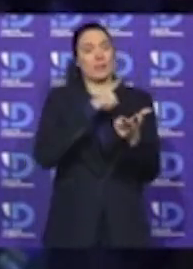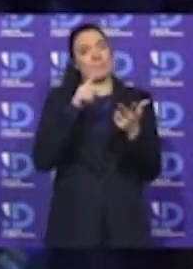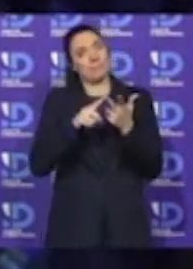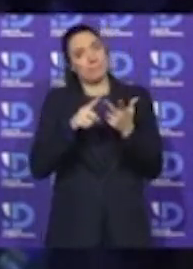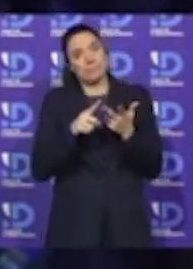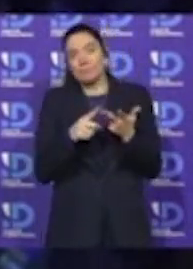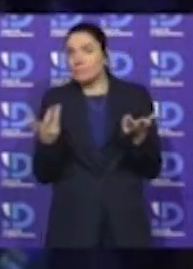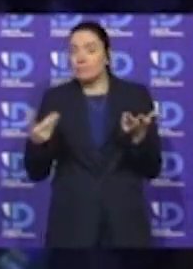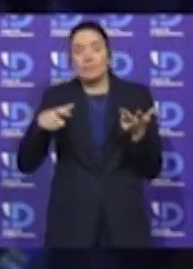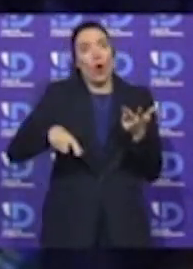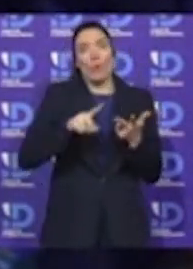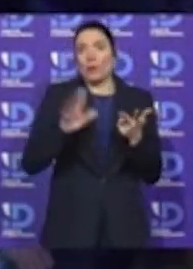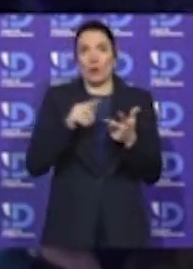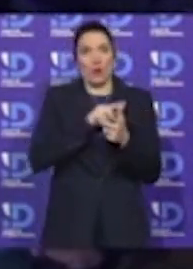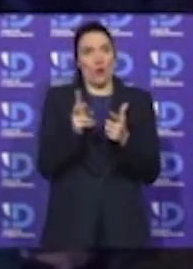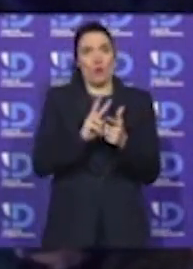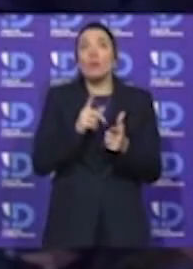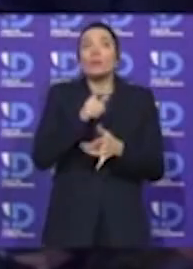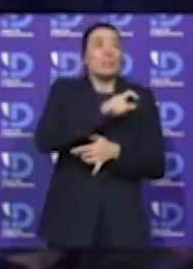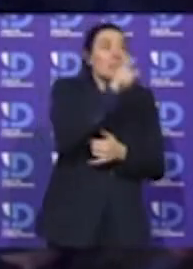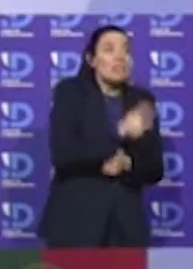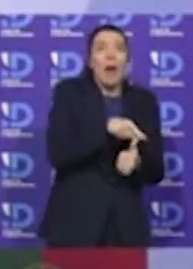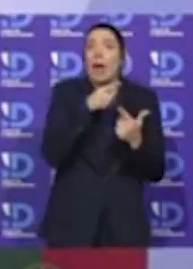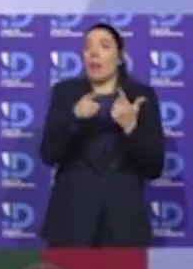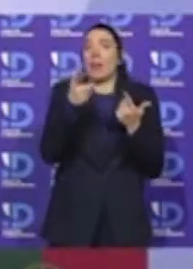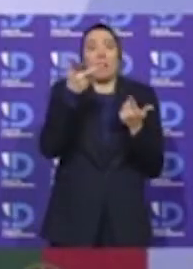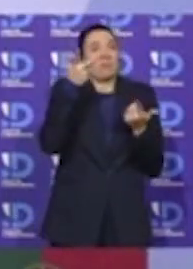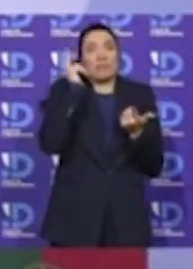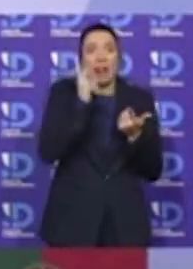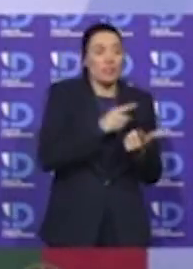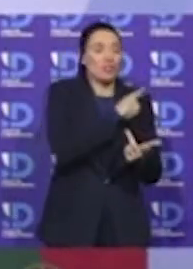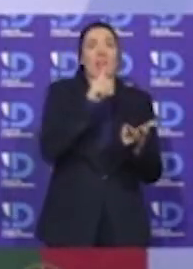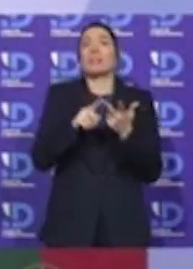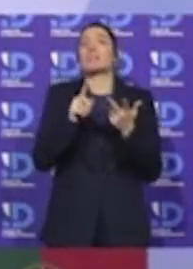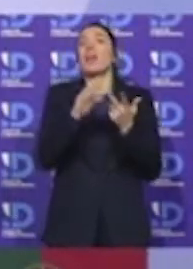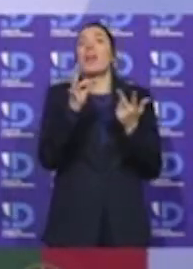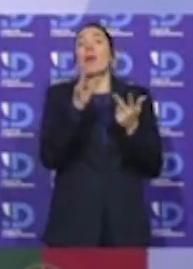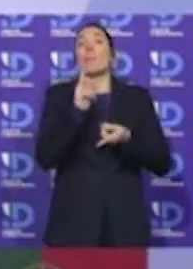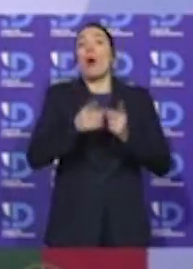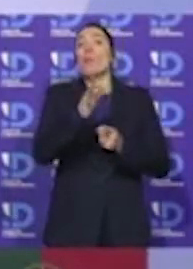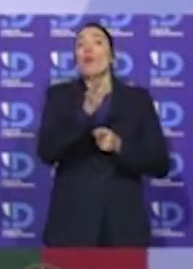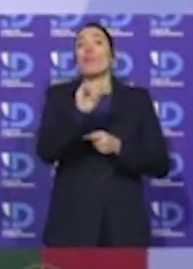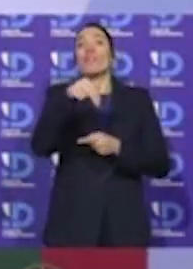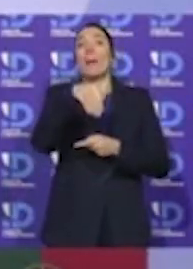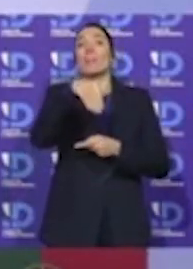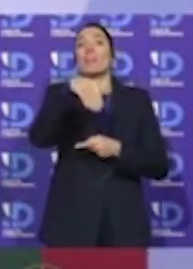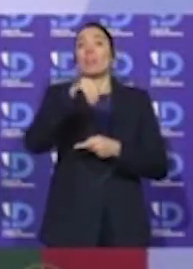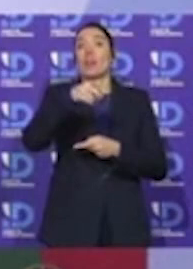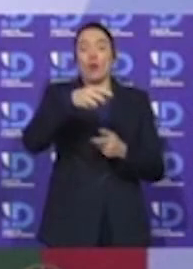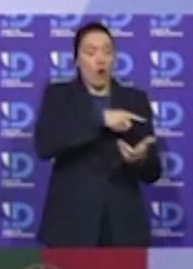diritti e gli italiani come i francesi e i tedeschi avranno una scelta da una parte il